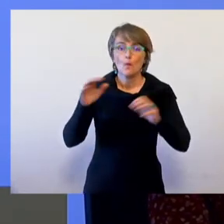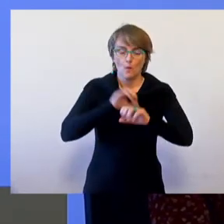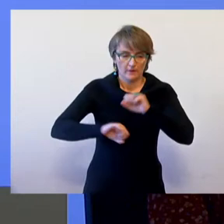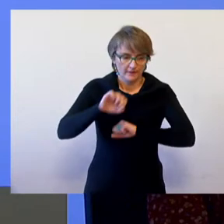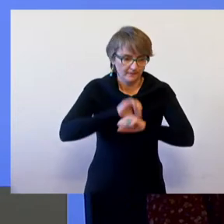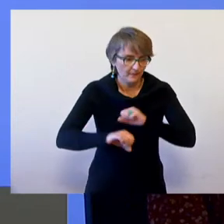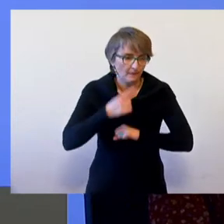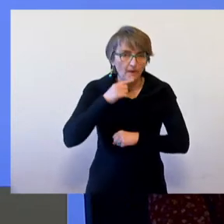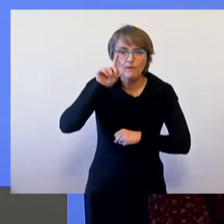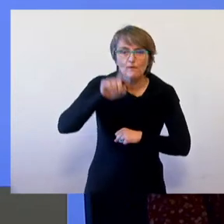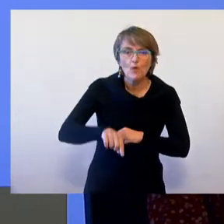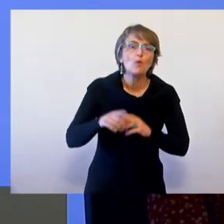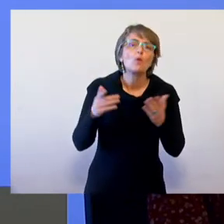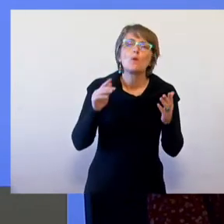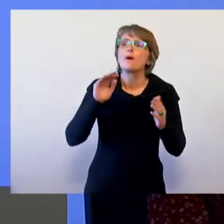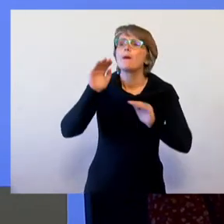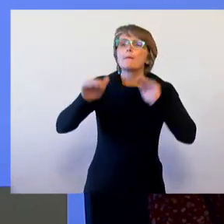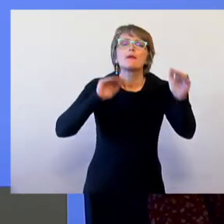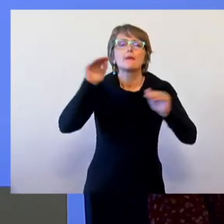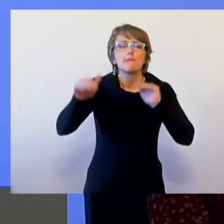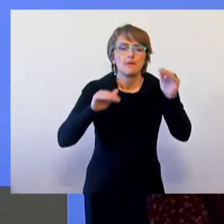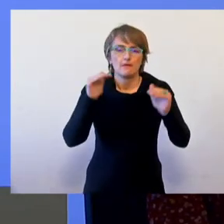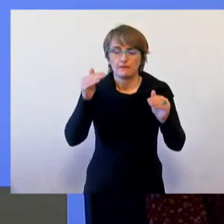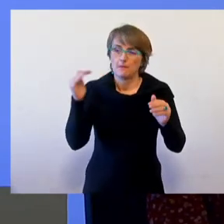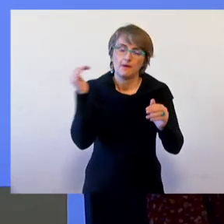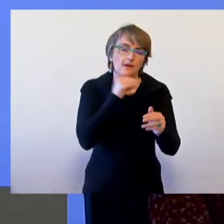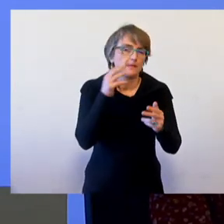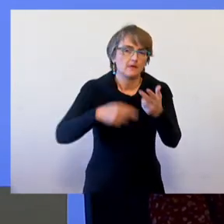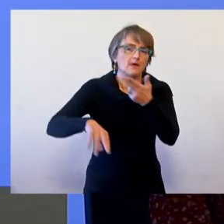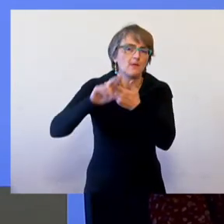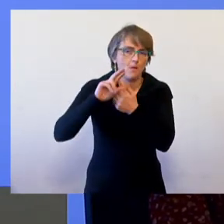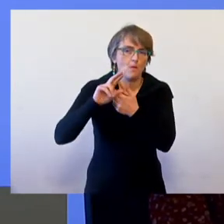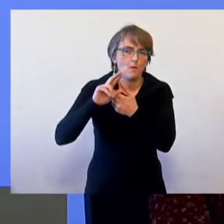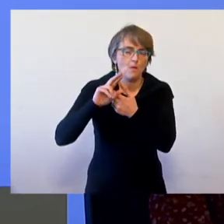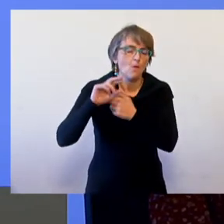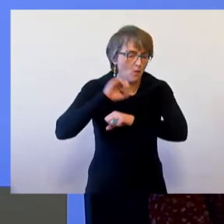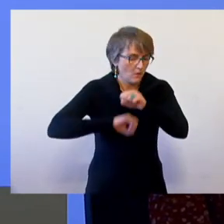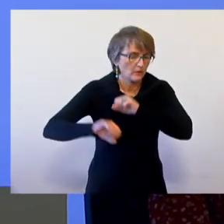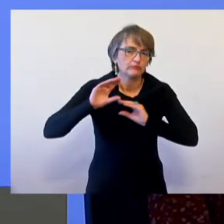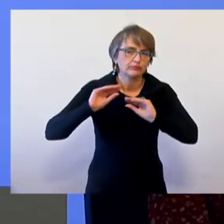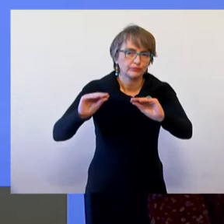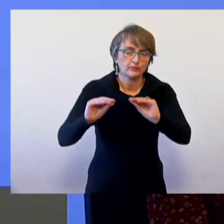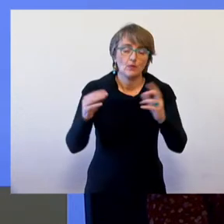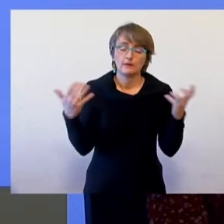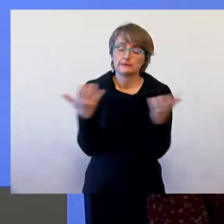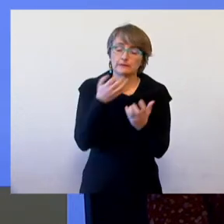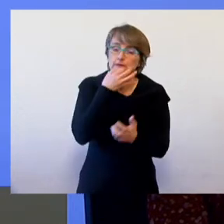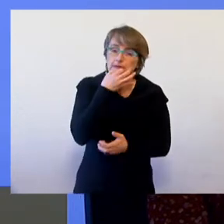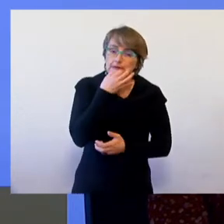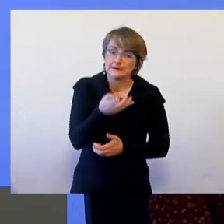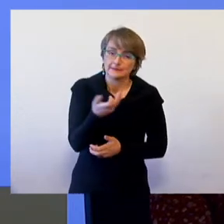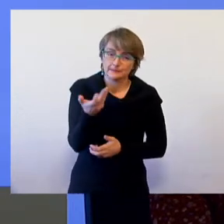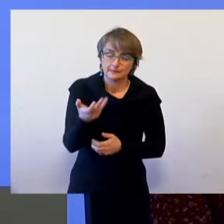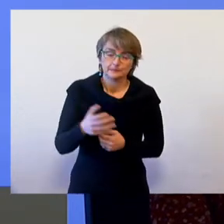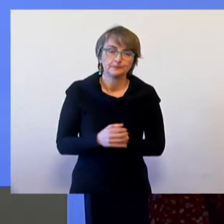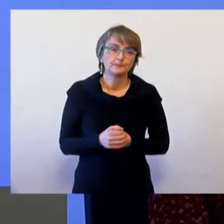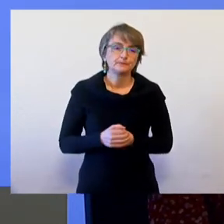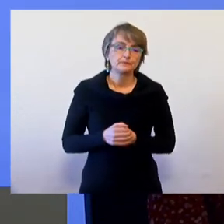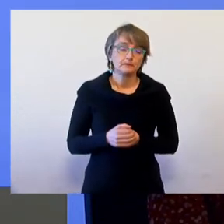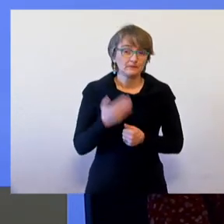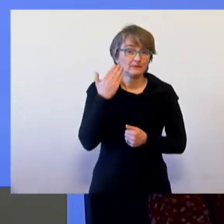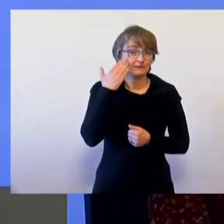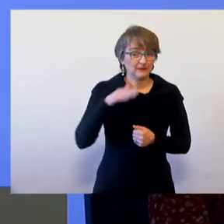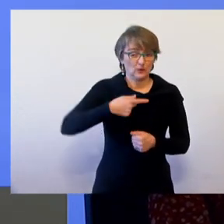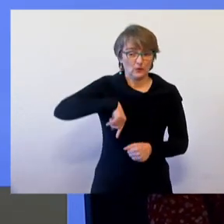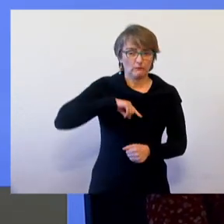pour pouvoir en avoir un résultat assez rapide. Je voudrais le dire ici. Un des sujets qui nous préoccupe